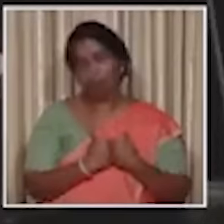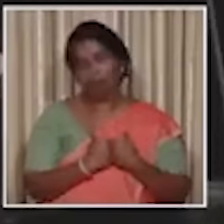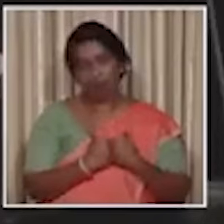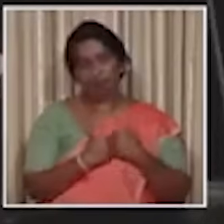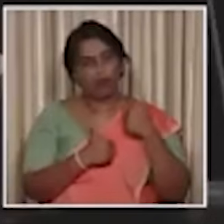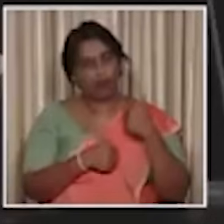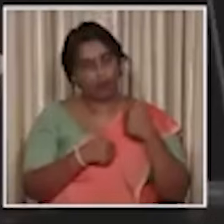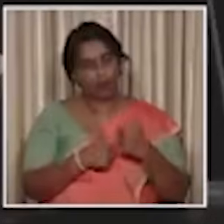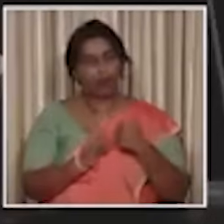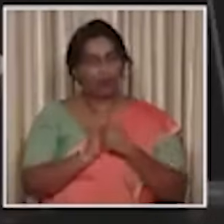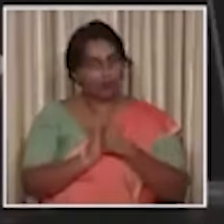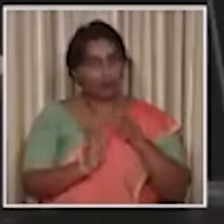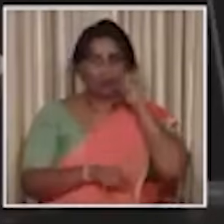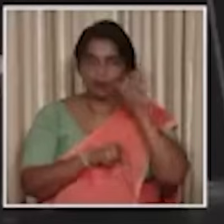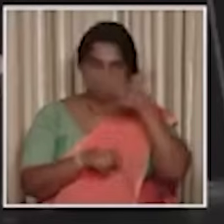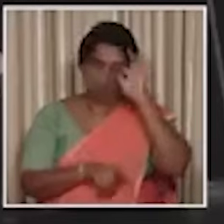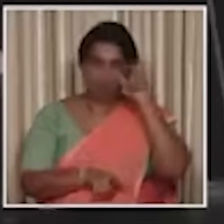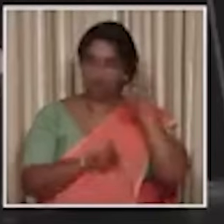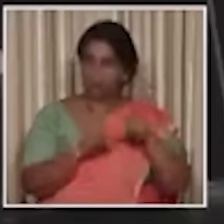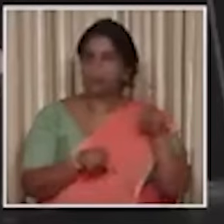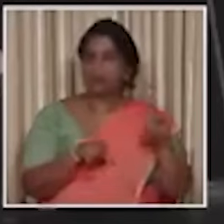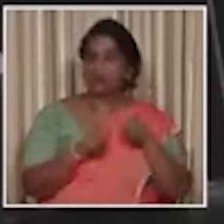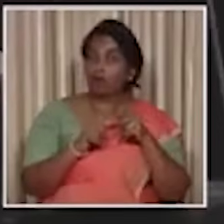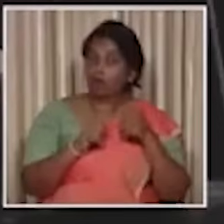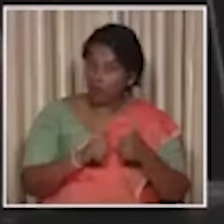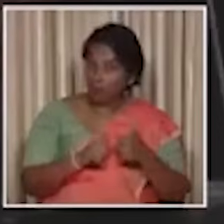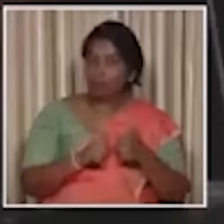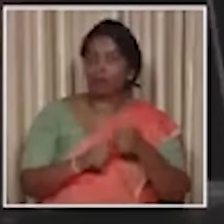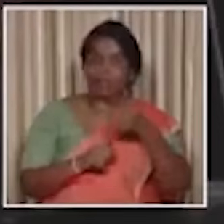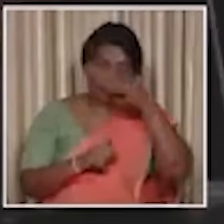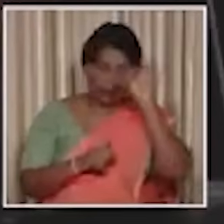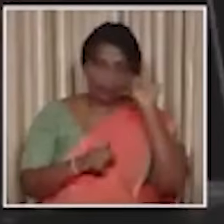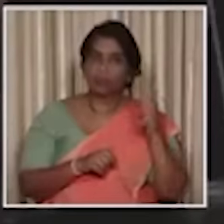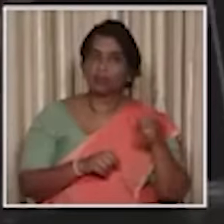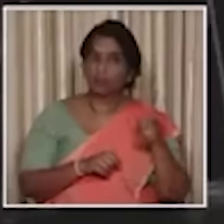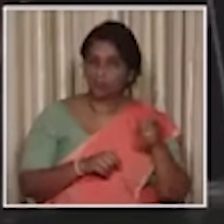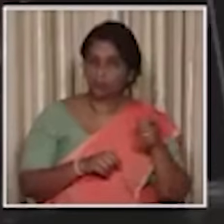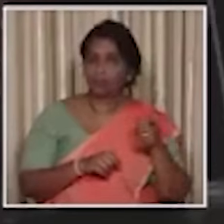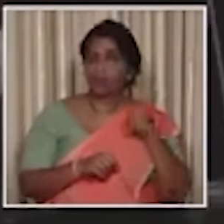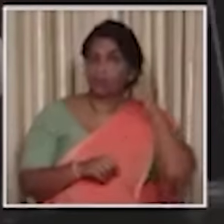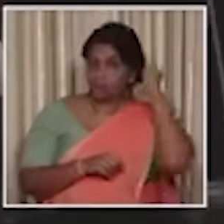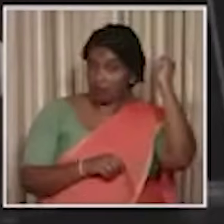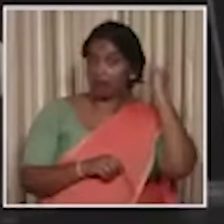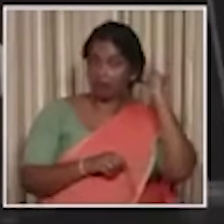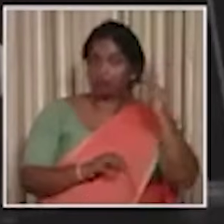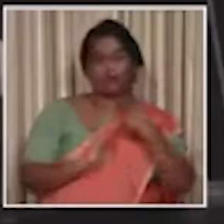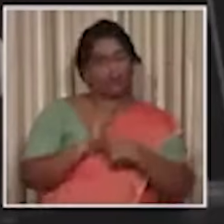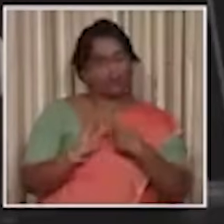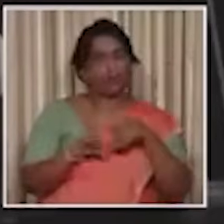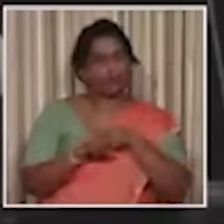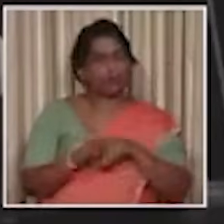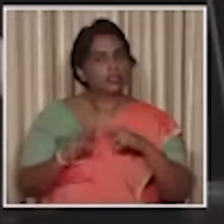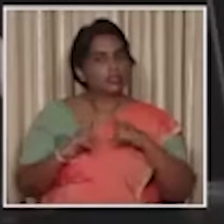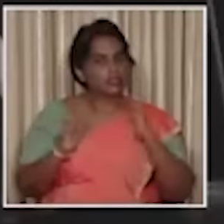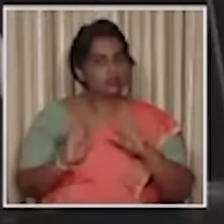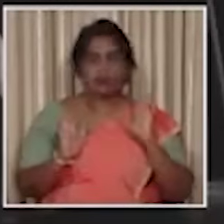எண்ணங்களை கொண்ட சிங்கள அரசர்கள் இருந்திருக்கிறார்கள். வெற்றி போரிலே வெற்றி தோல்வி சகஜமானது. யார் வெல்லுகிறார், வயோதிபர் வெல்லுகிறாரா, எல்லாளன்